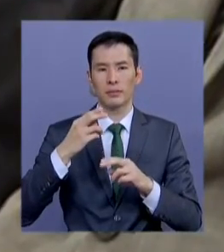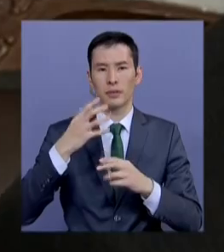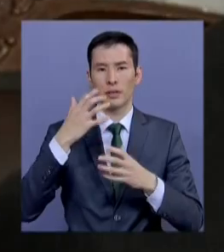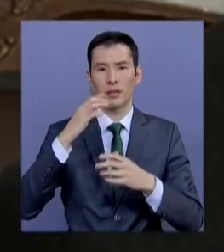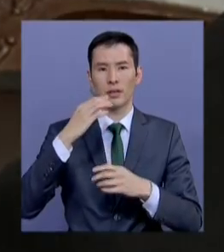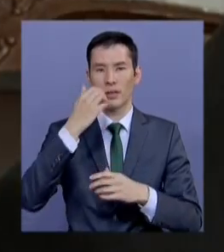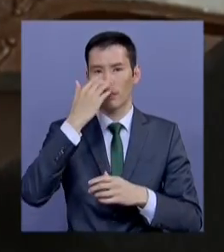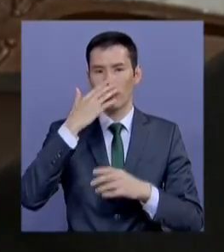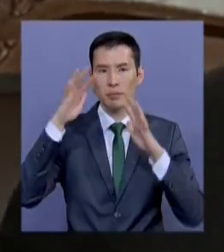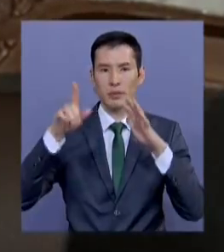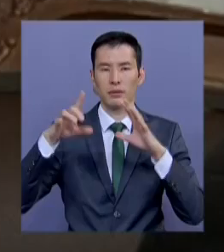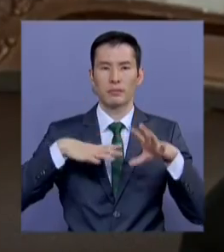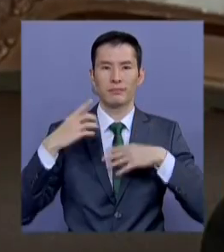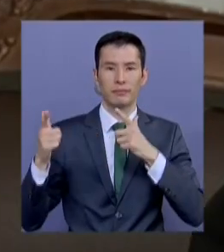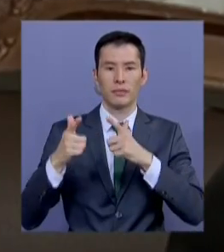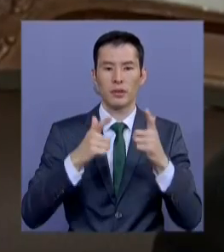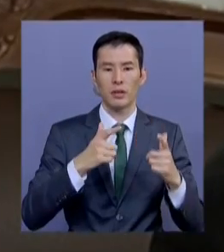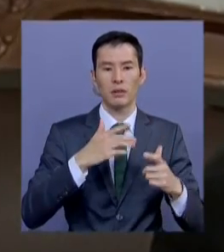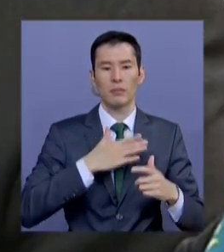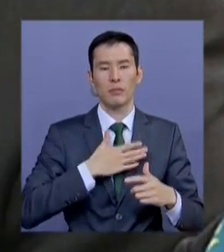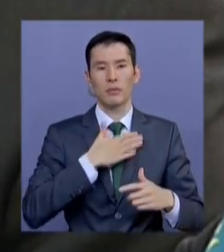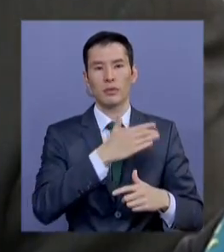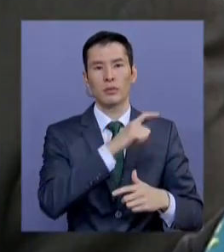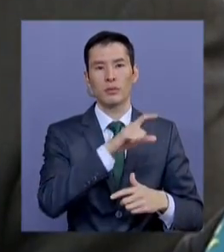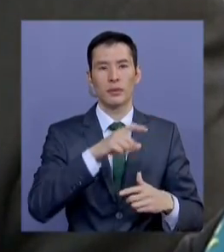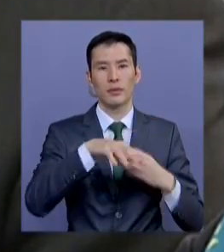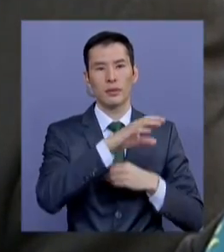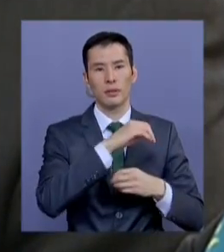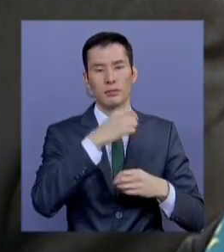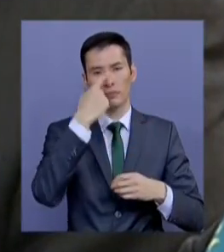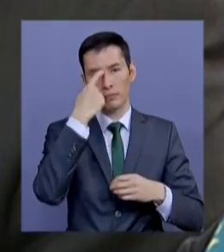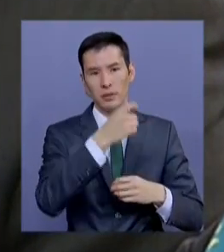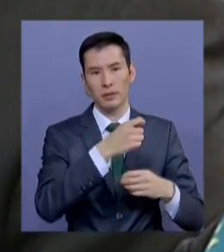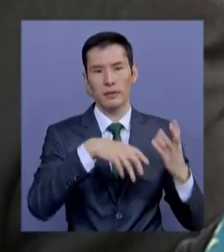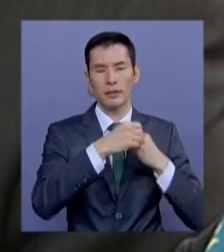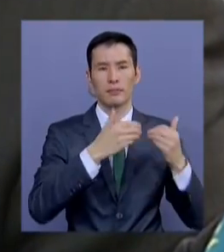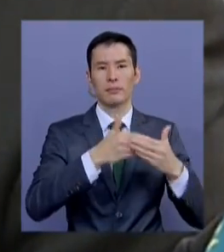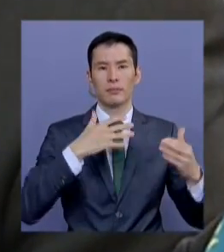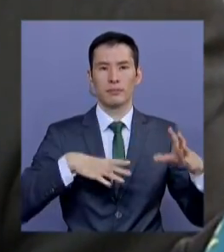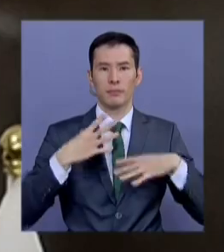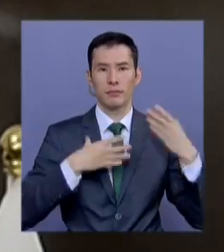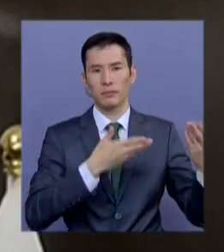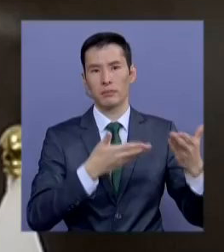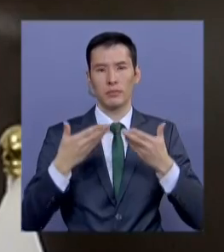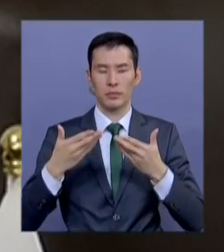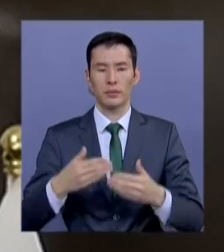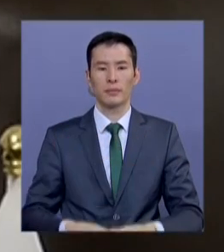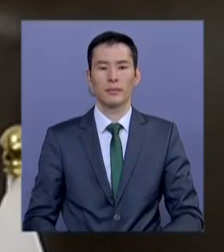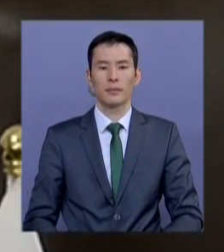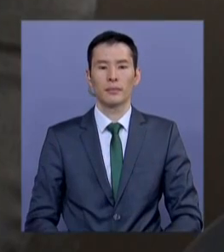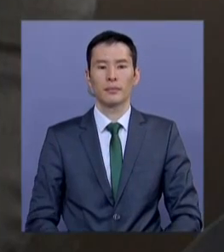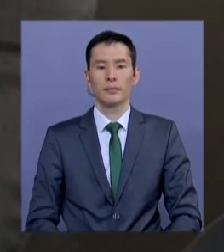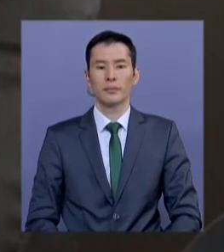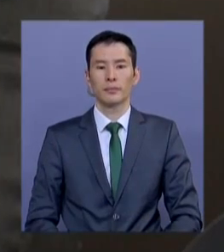жатқан жапондар біздің спортшыларды күн шығыс елінде алдын ала келіп жаттығу өткізуге де шақырып отыр екен.